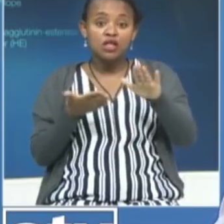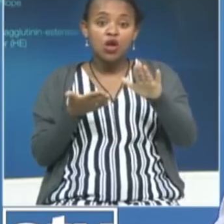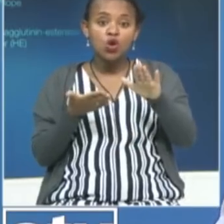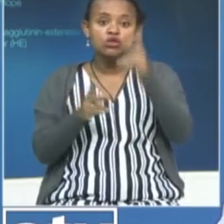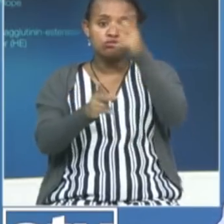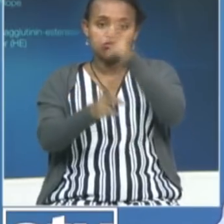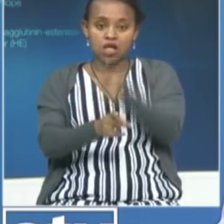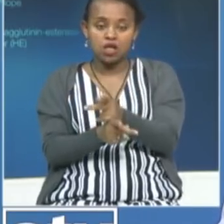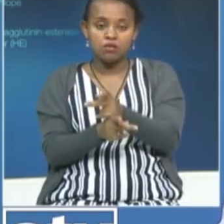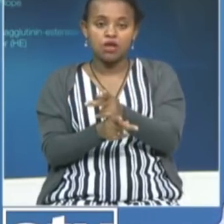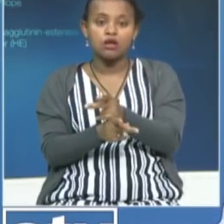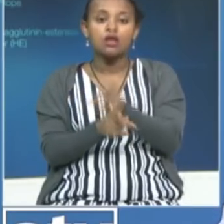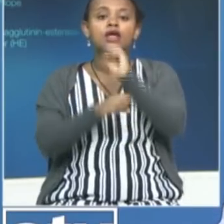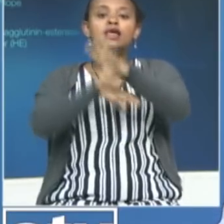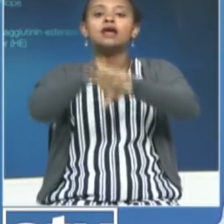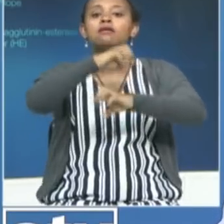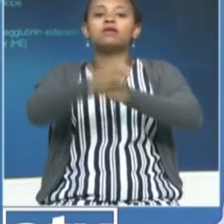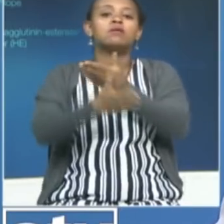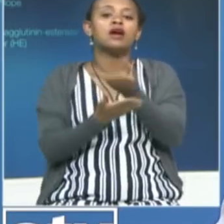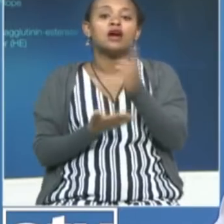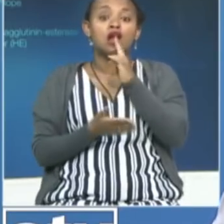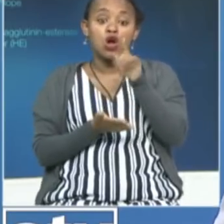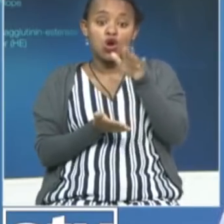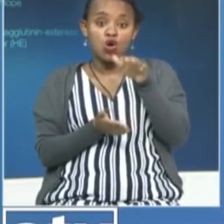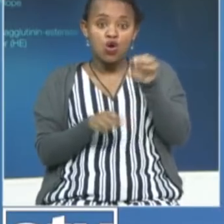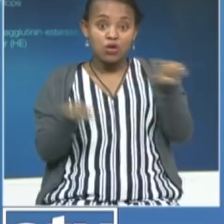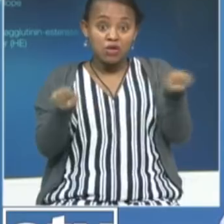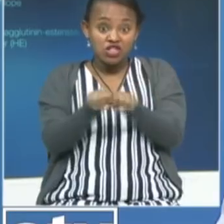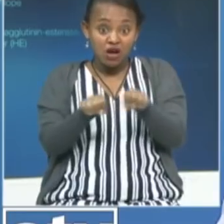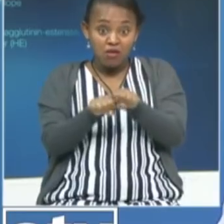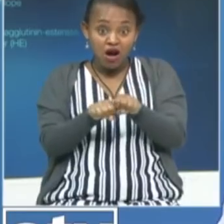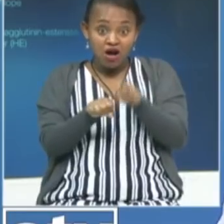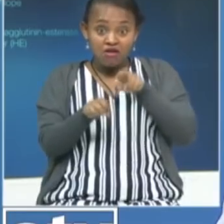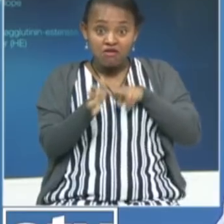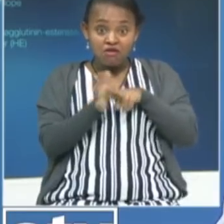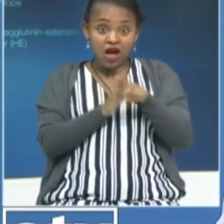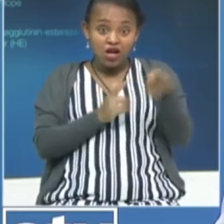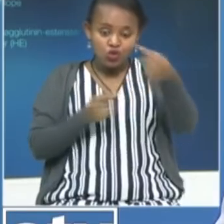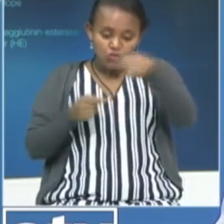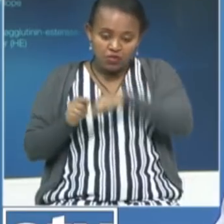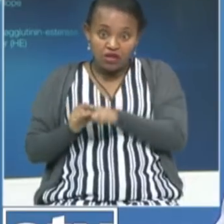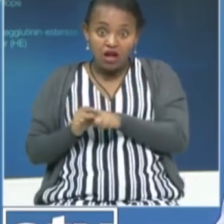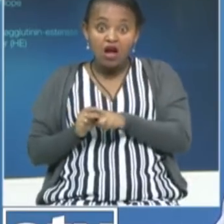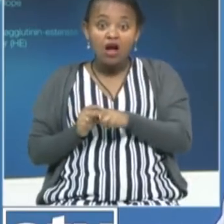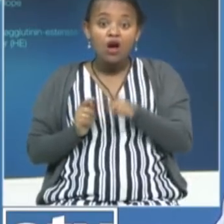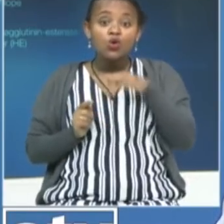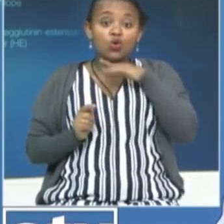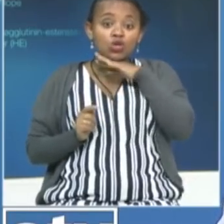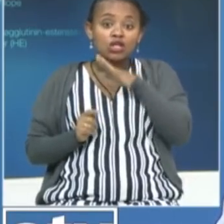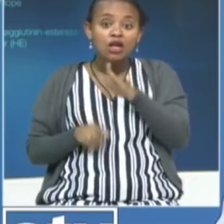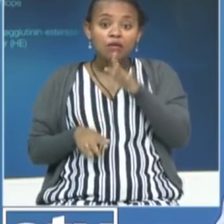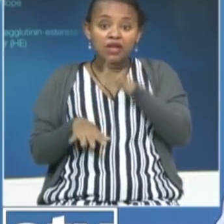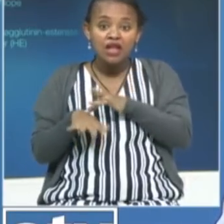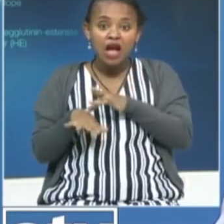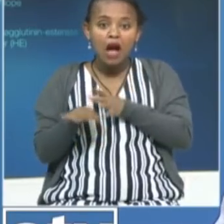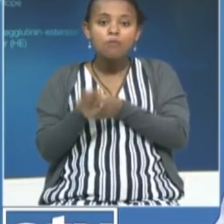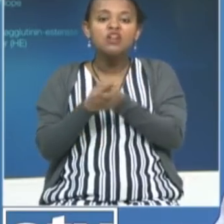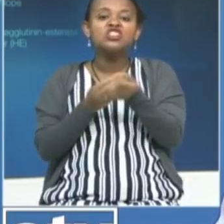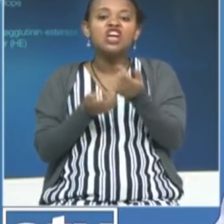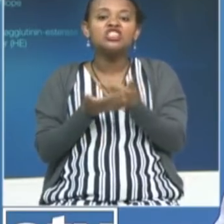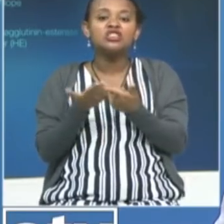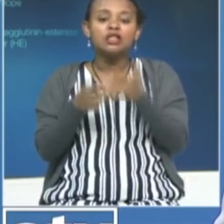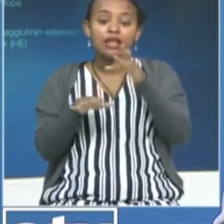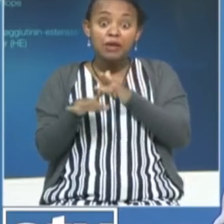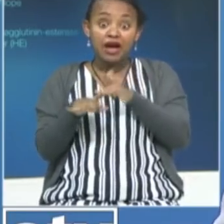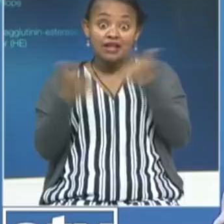ንጽህናችንን መጠበቅ የሚመከር ነገር ነው። በጫማ ለምሳሌ ቫይረሱ ቢመጣ የቆሸሸ ነገር ቢነካን ያንን በእጃችን የመንካት